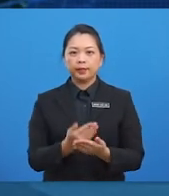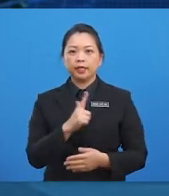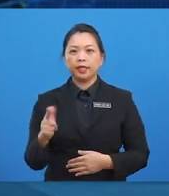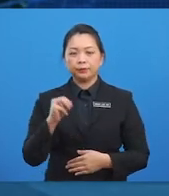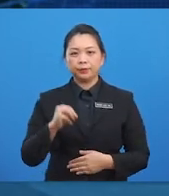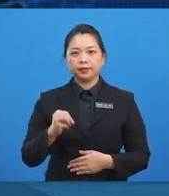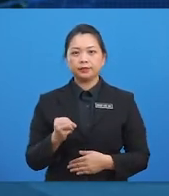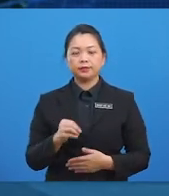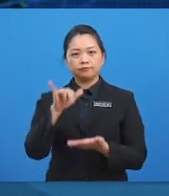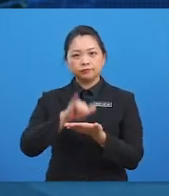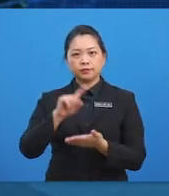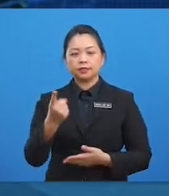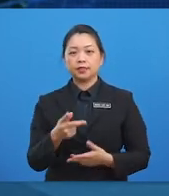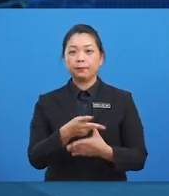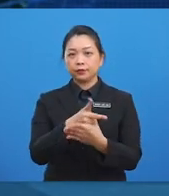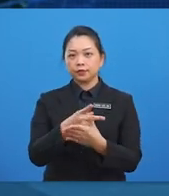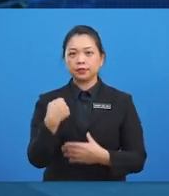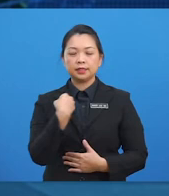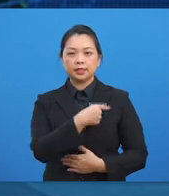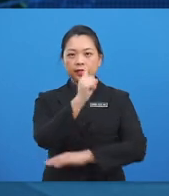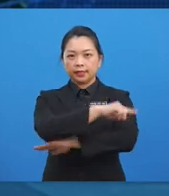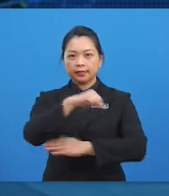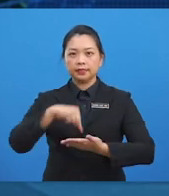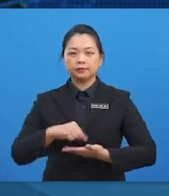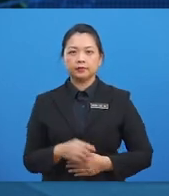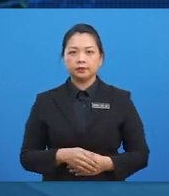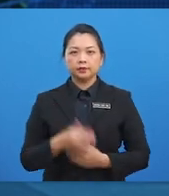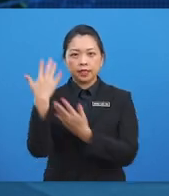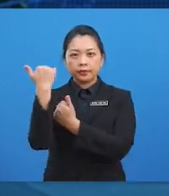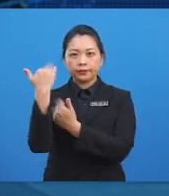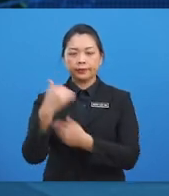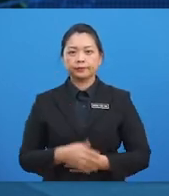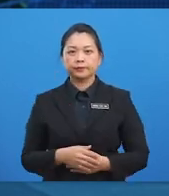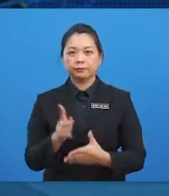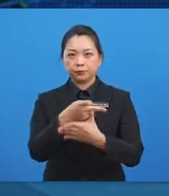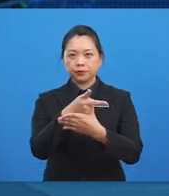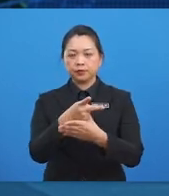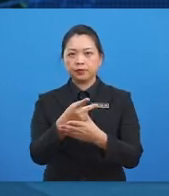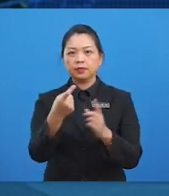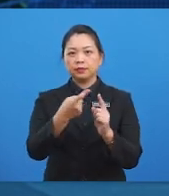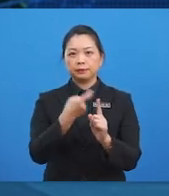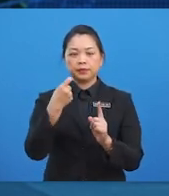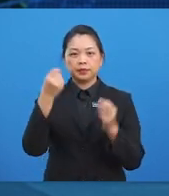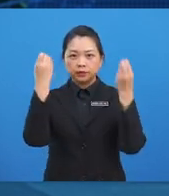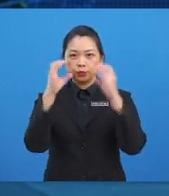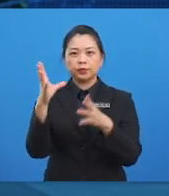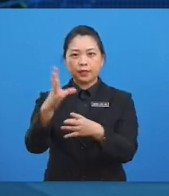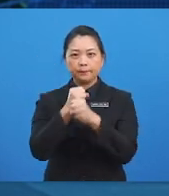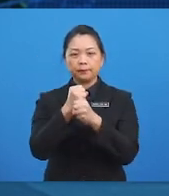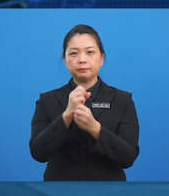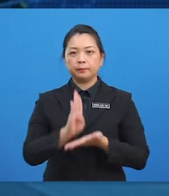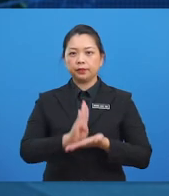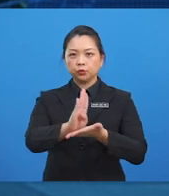Baiklah murid-murid, sekian saja perkongsian pembelajaran kita pada hari ini. Diharapkan perkongsian dari cikgu ini